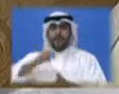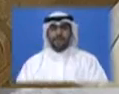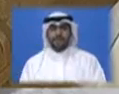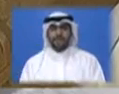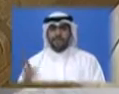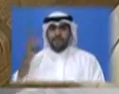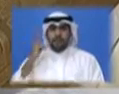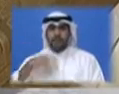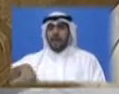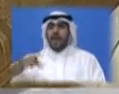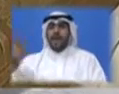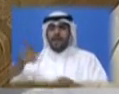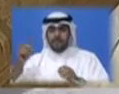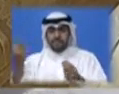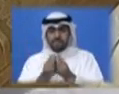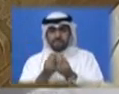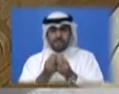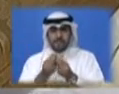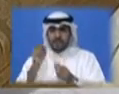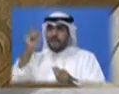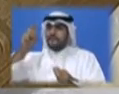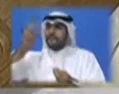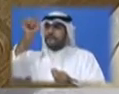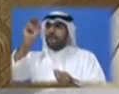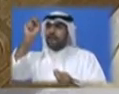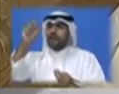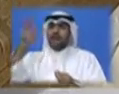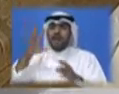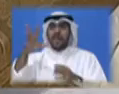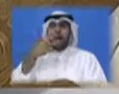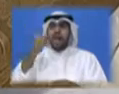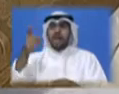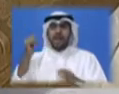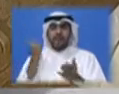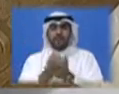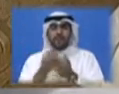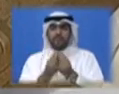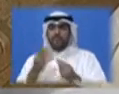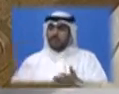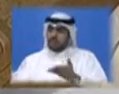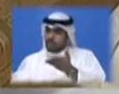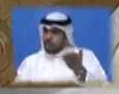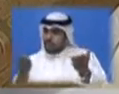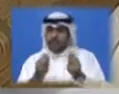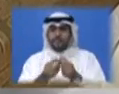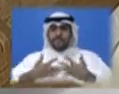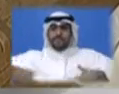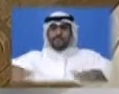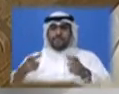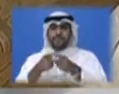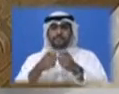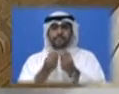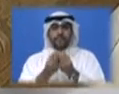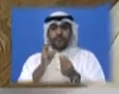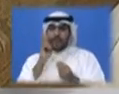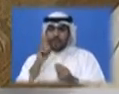الميدالية البرونزية على الفرق. اليوم احنا بالهيئة العامة للشباب والرياضة وجودنا اليوم في هذه